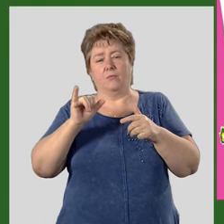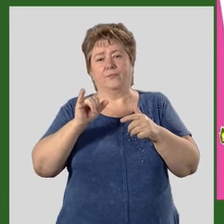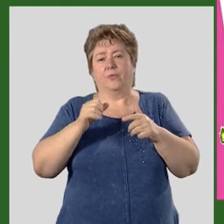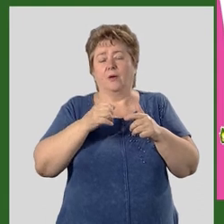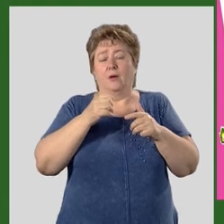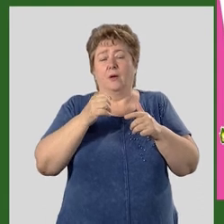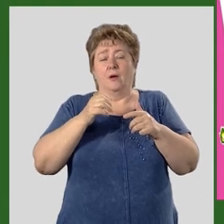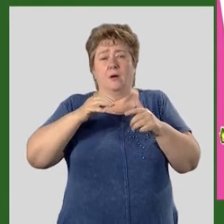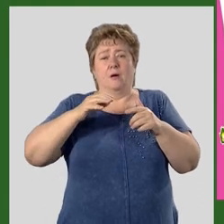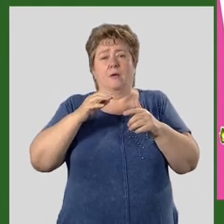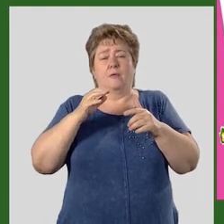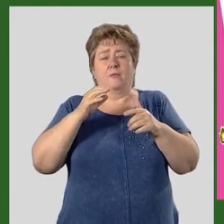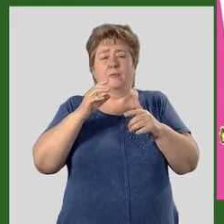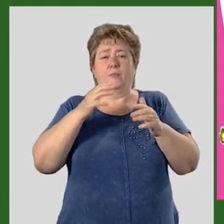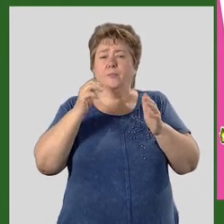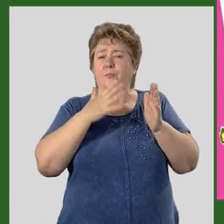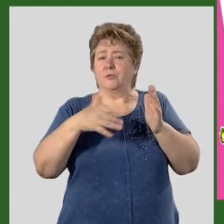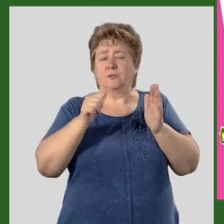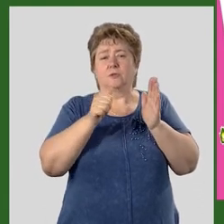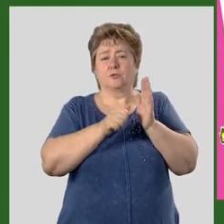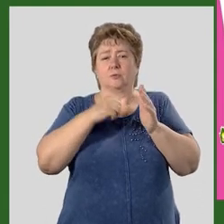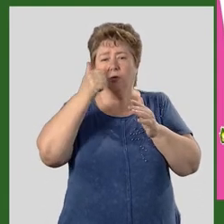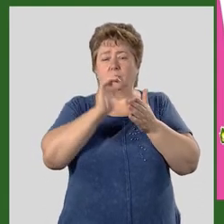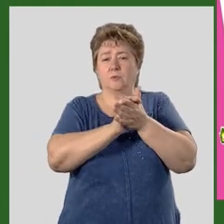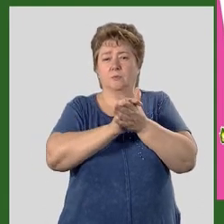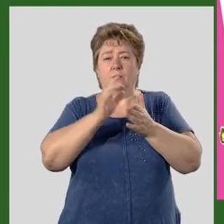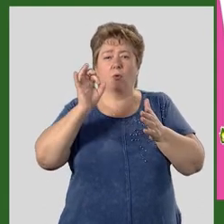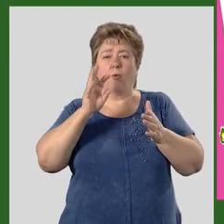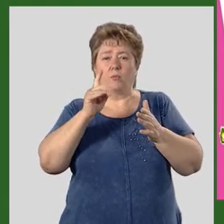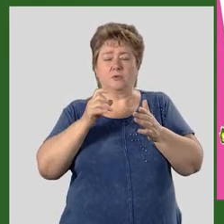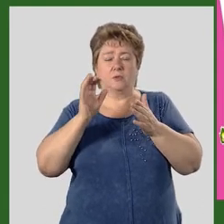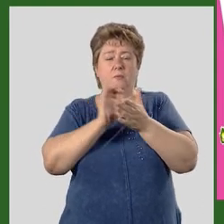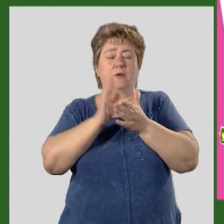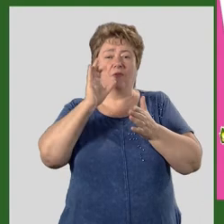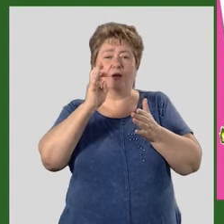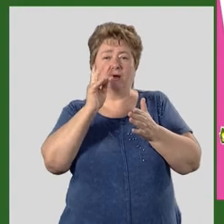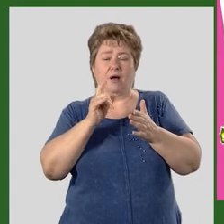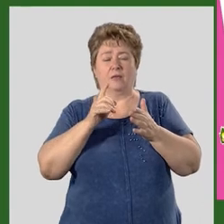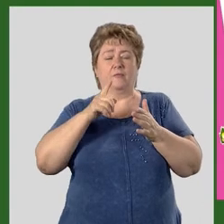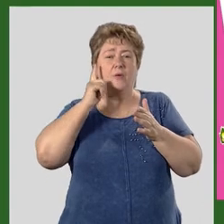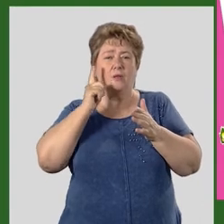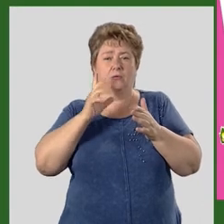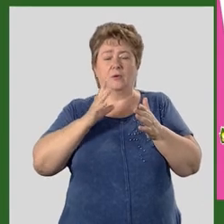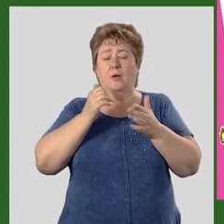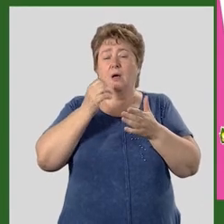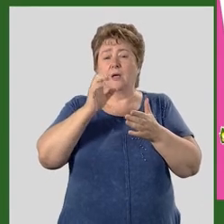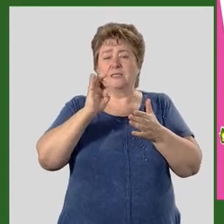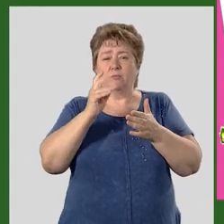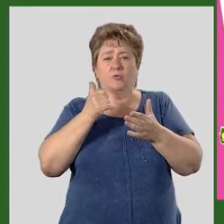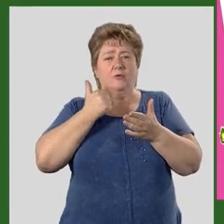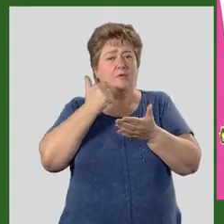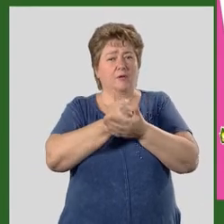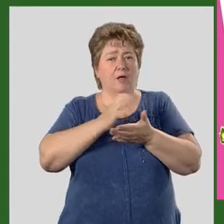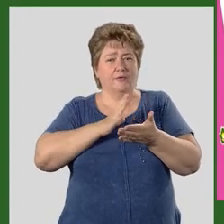В 1856 году в Омске он познакомился с молодым чуканом Валихановым. Петр Семенов был главным инициатором